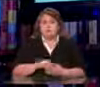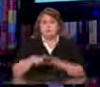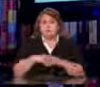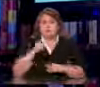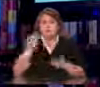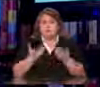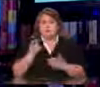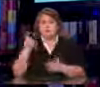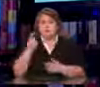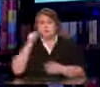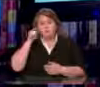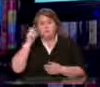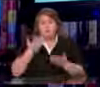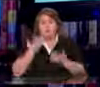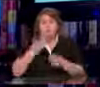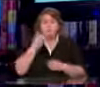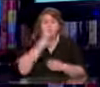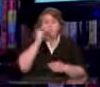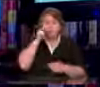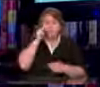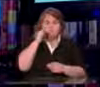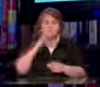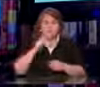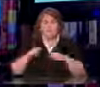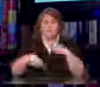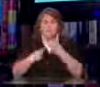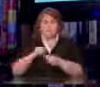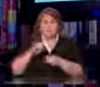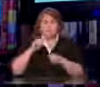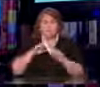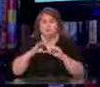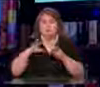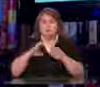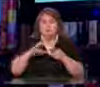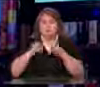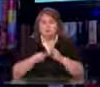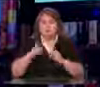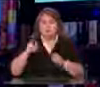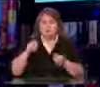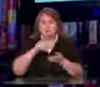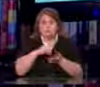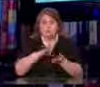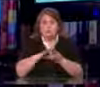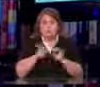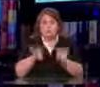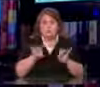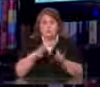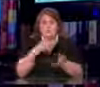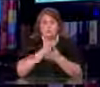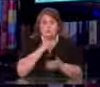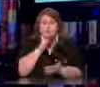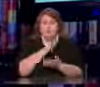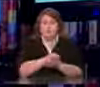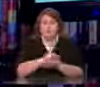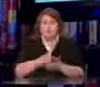выбираете или первого учащегося, и второго учащегося, а следующий результат вы должны написать, объясните свой ответ.